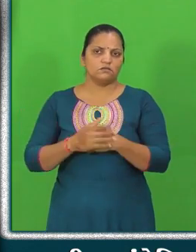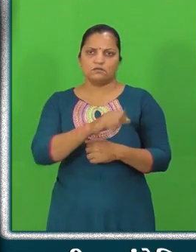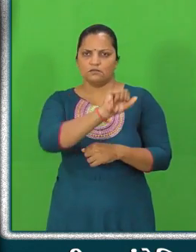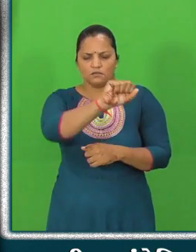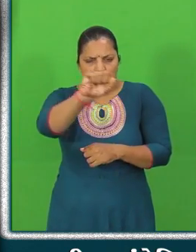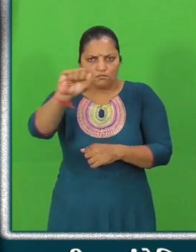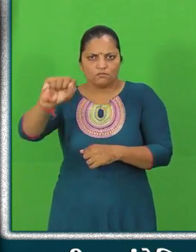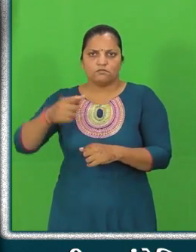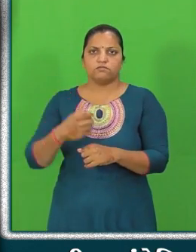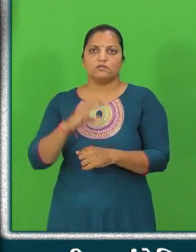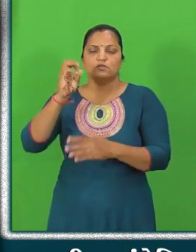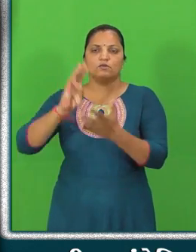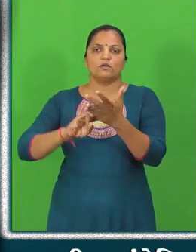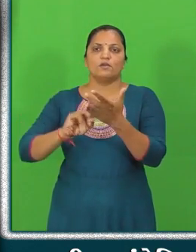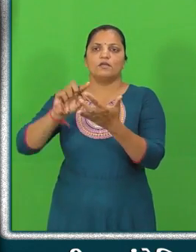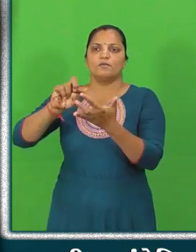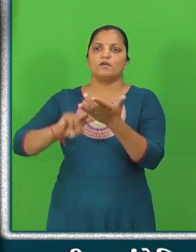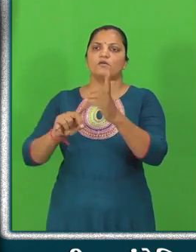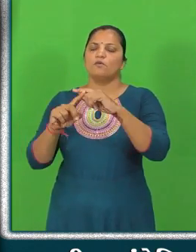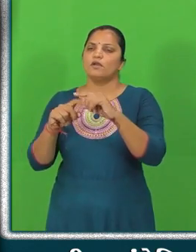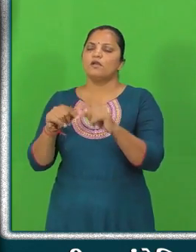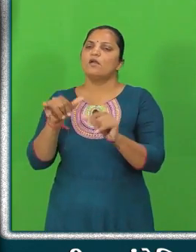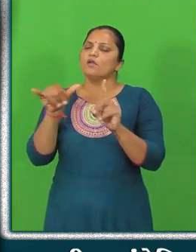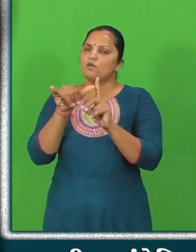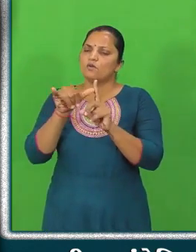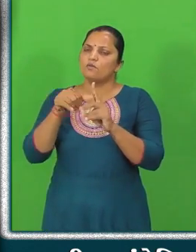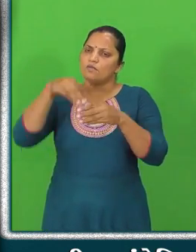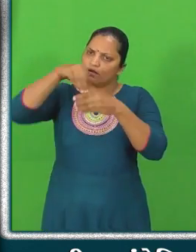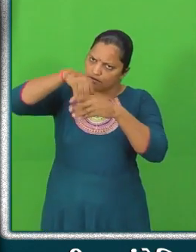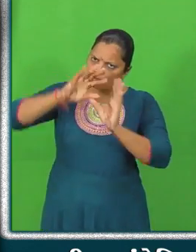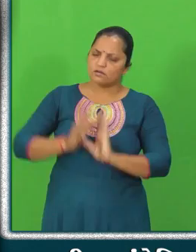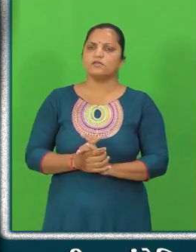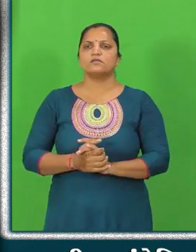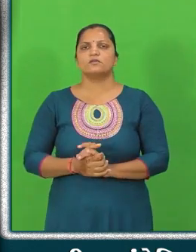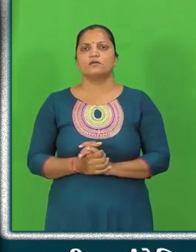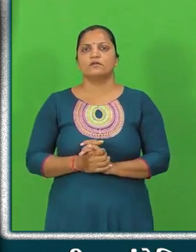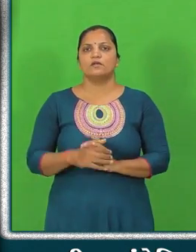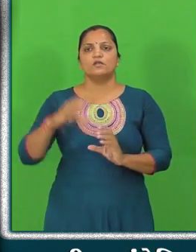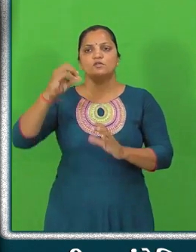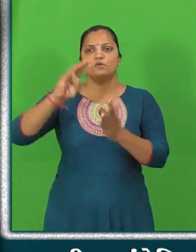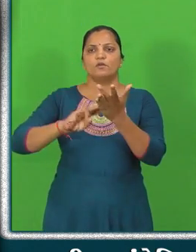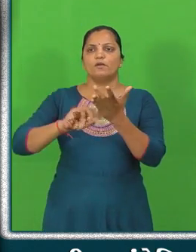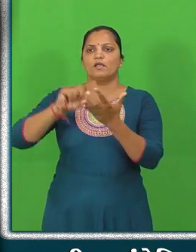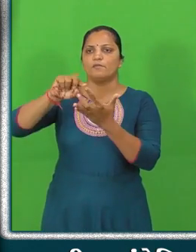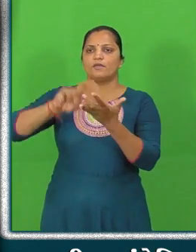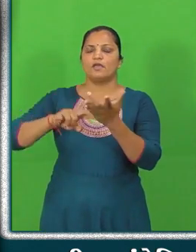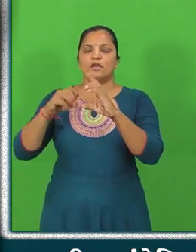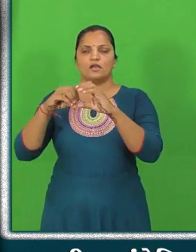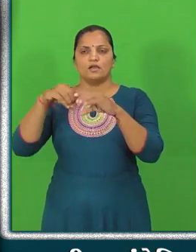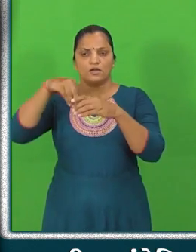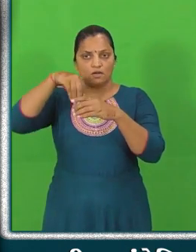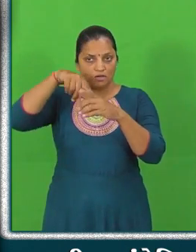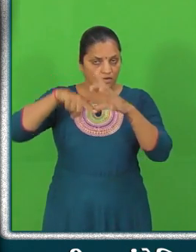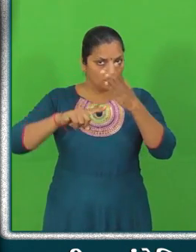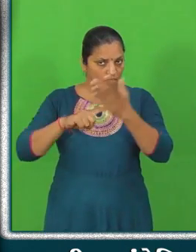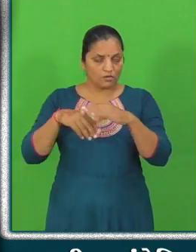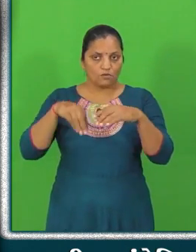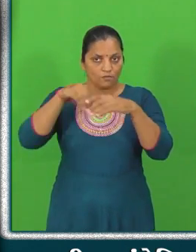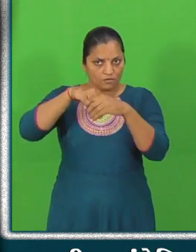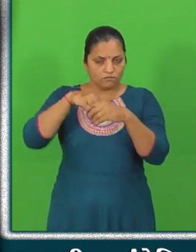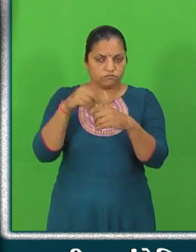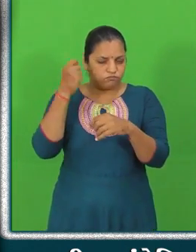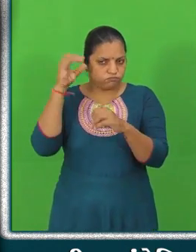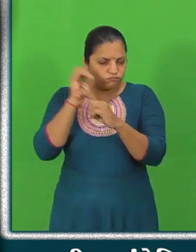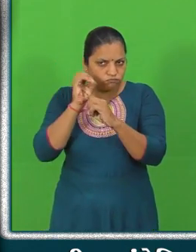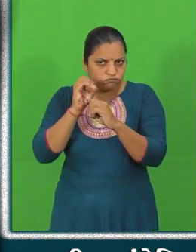તમારી પાસે બિલકુલ એક કમેન્ટનું સેક્શન પણ આપેલું છે યુટ્યુબની અંદર. તો તમે એ કમેન્ટની અંદર ન સમજ પડી હોય અથવા